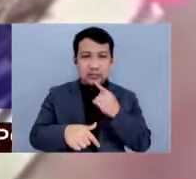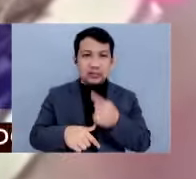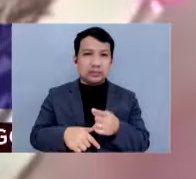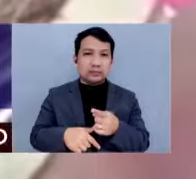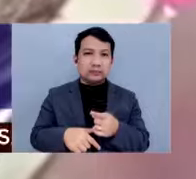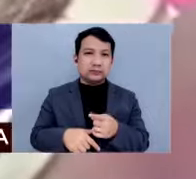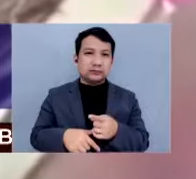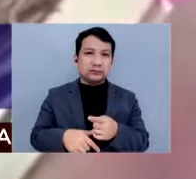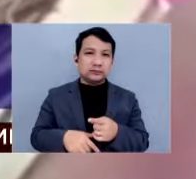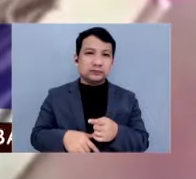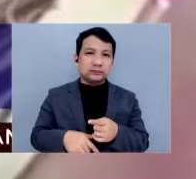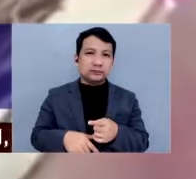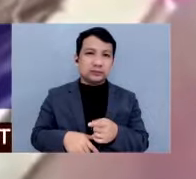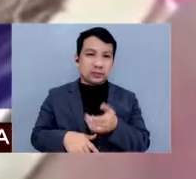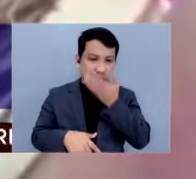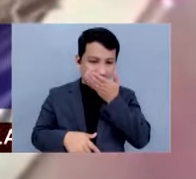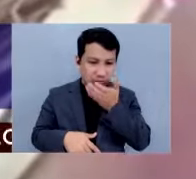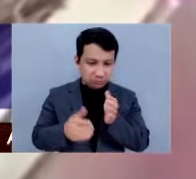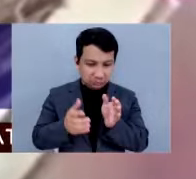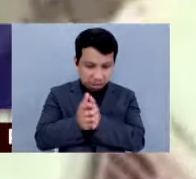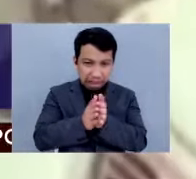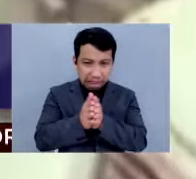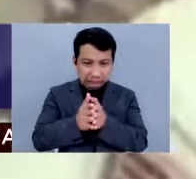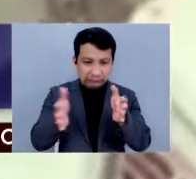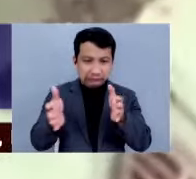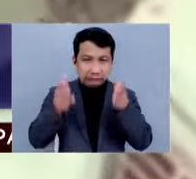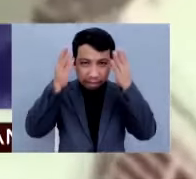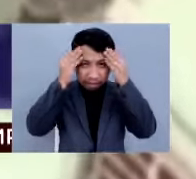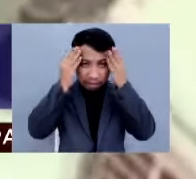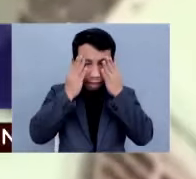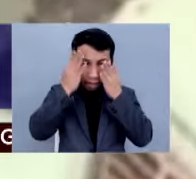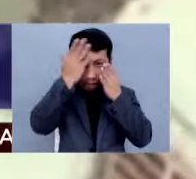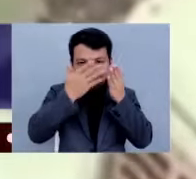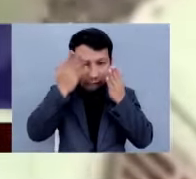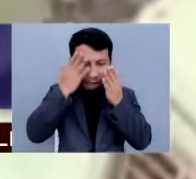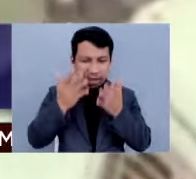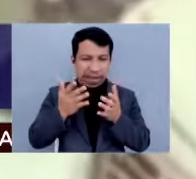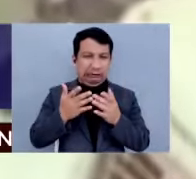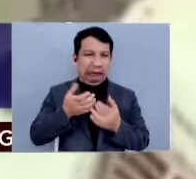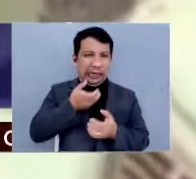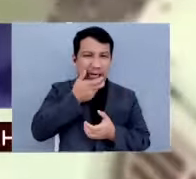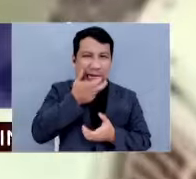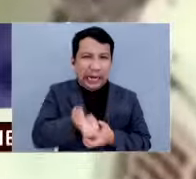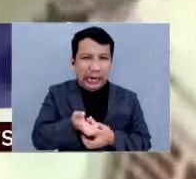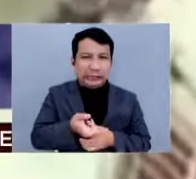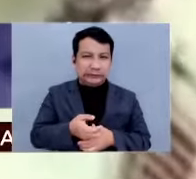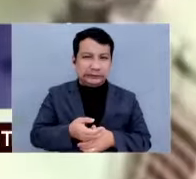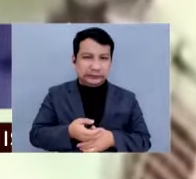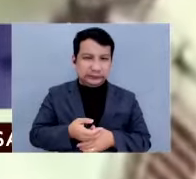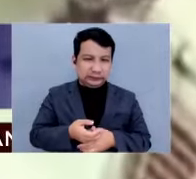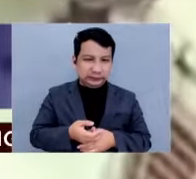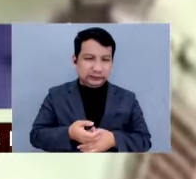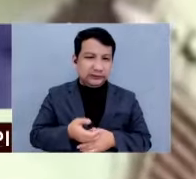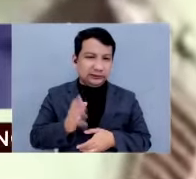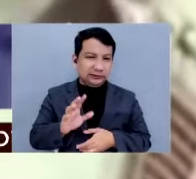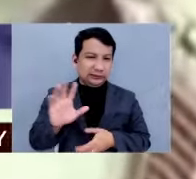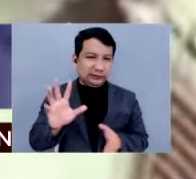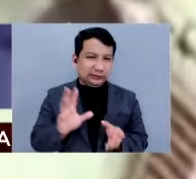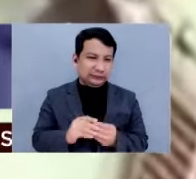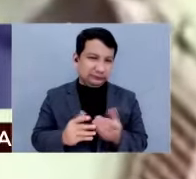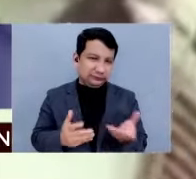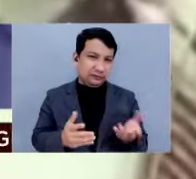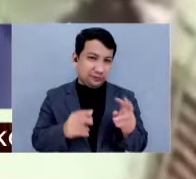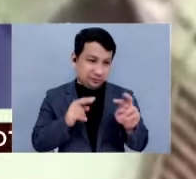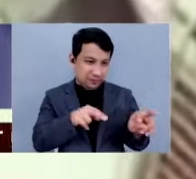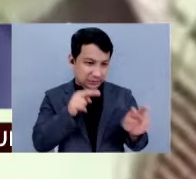lang siyang dumura sa kanyang palad, saka ipinahid ang laway sa mukha ng kanyang customer. Makikita sa